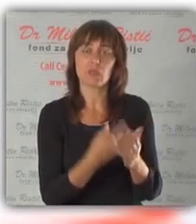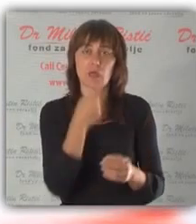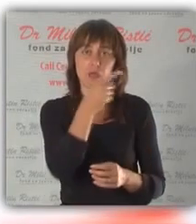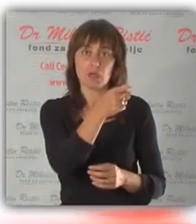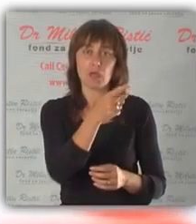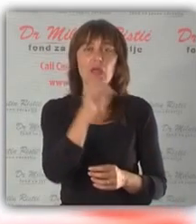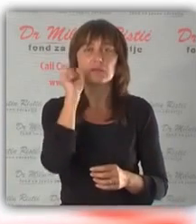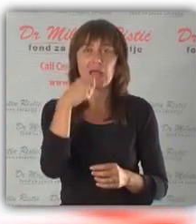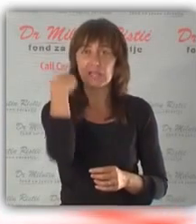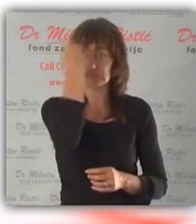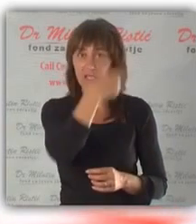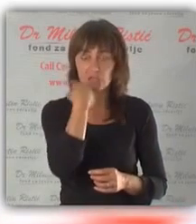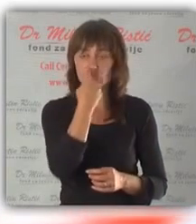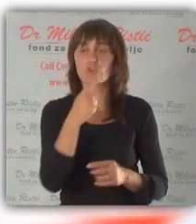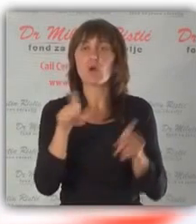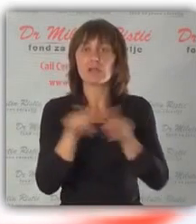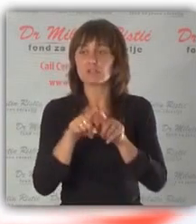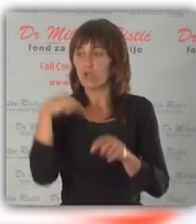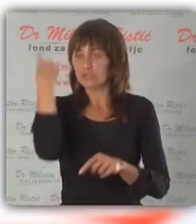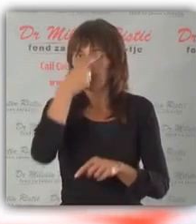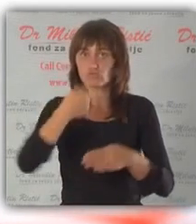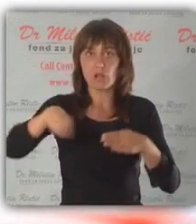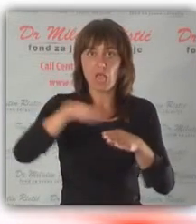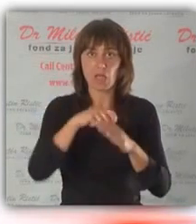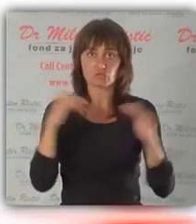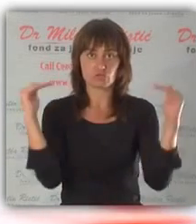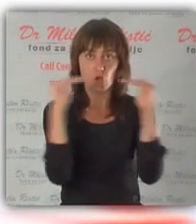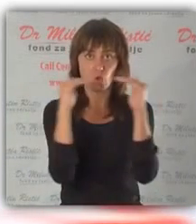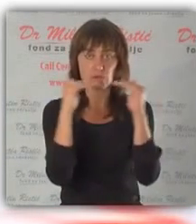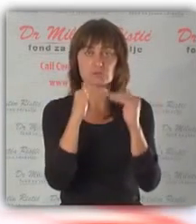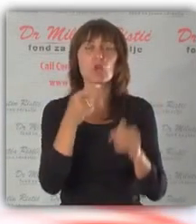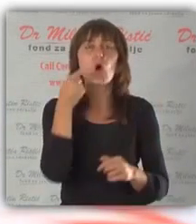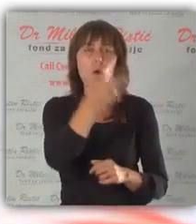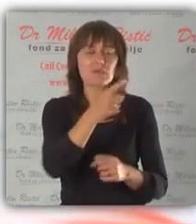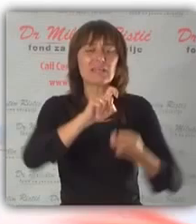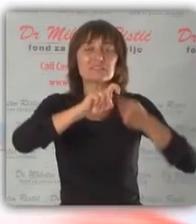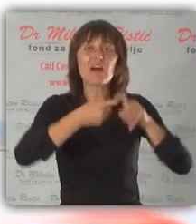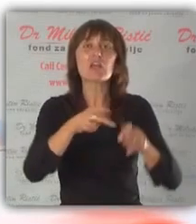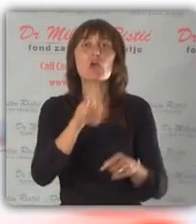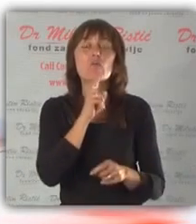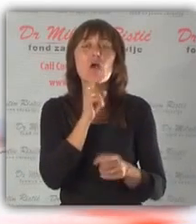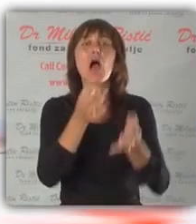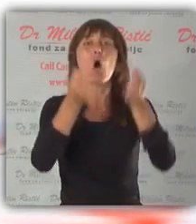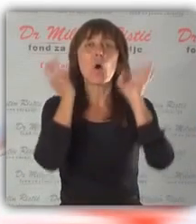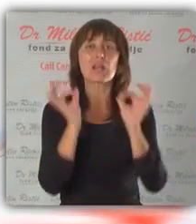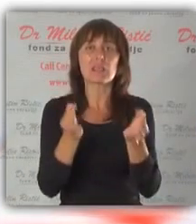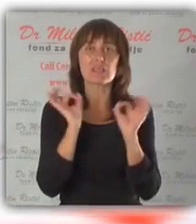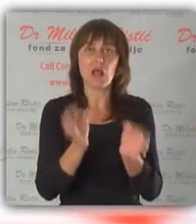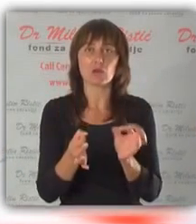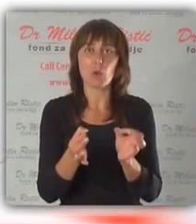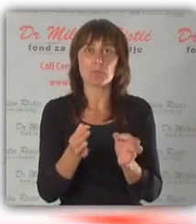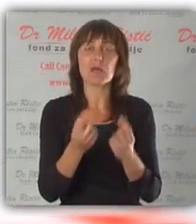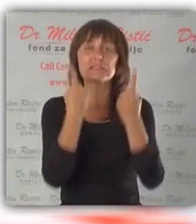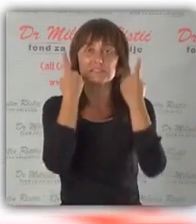osnovni postulat u homeopatiji je da se slično sličnim leči, odnosno da ona supstanca koja u